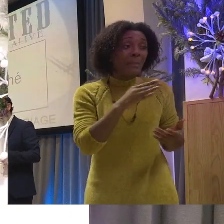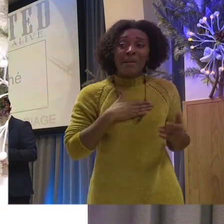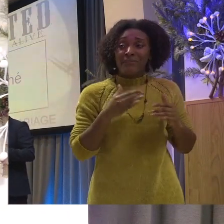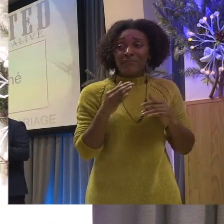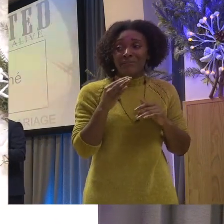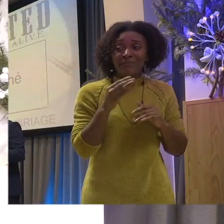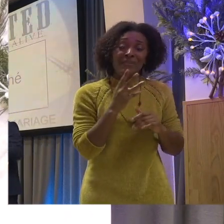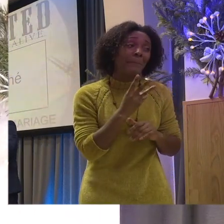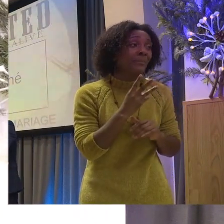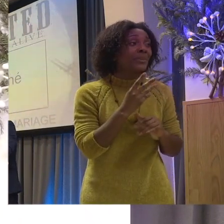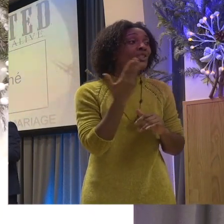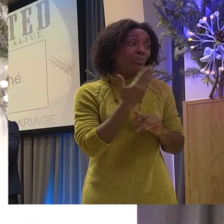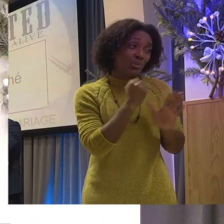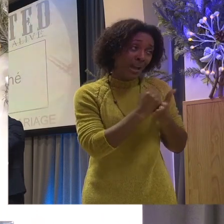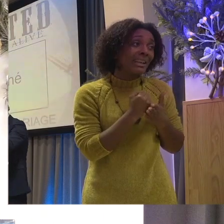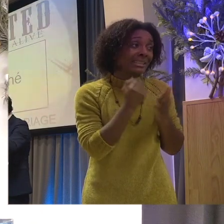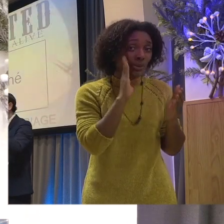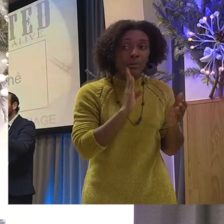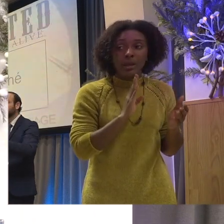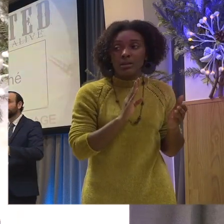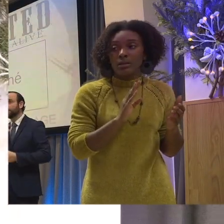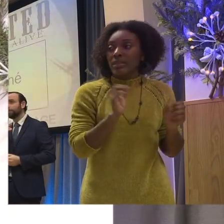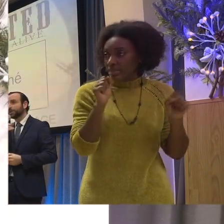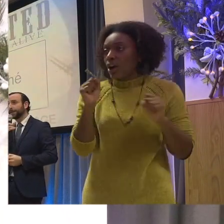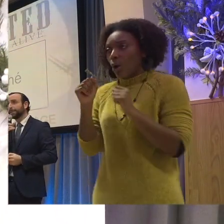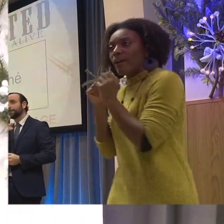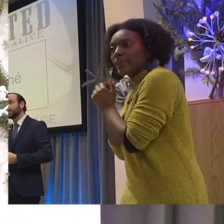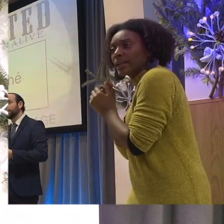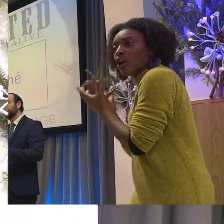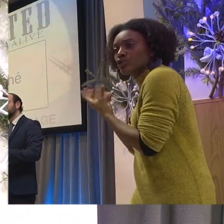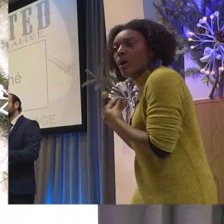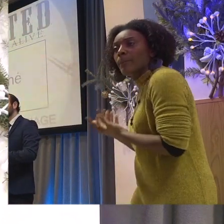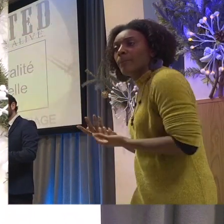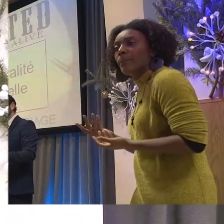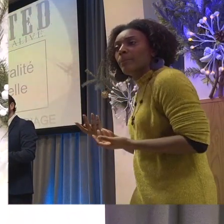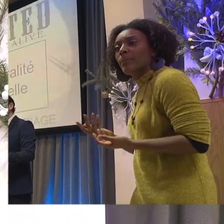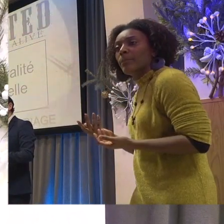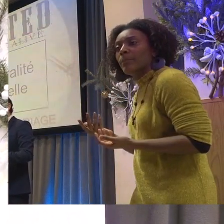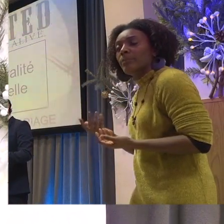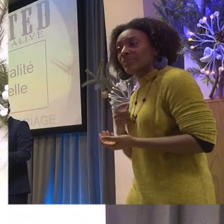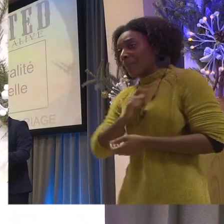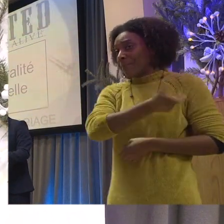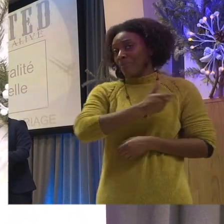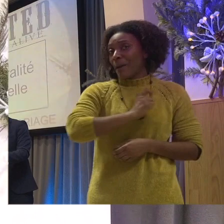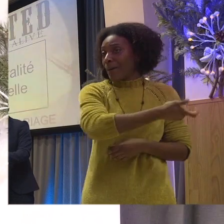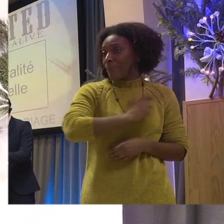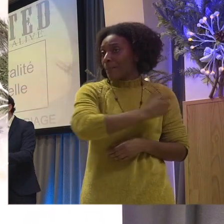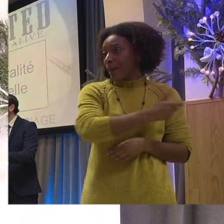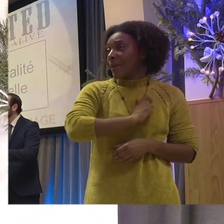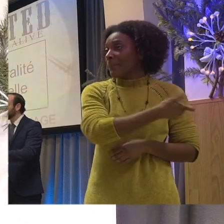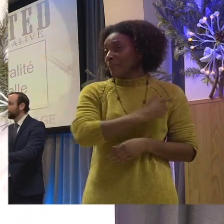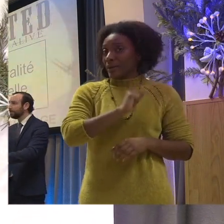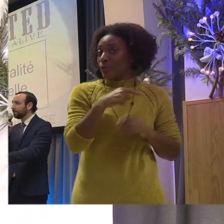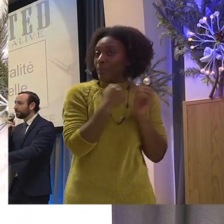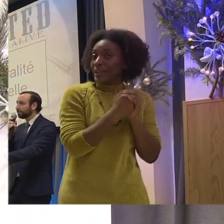pas, mais dis « d'accord chérie, on va prier ensemble ». Même chose pour toi, le péché. Nous avons dit aussi que l'immoralité sexuelle était un tueur de